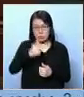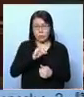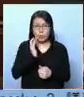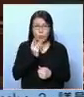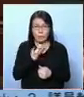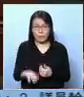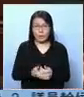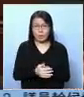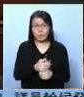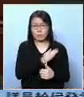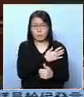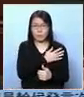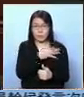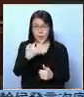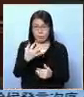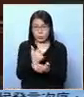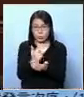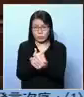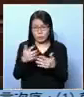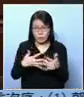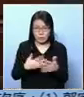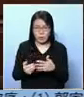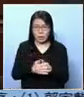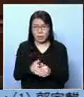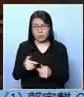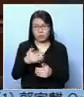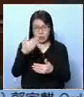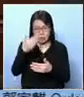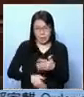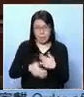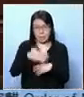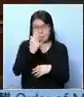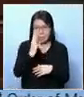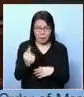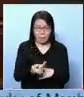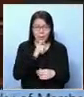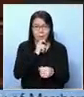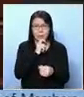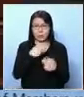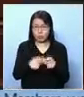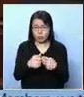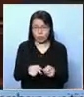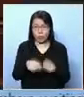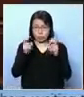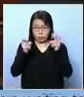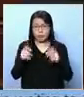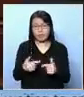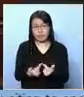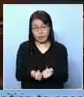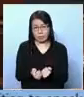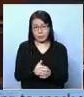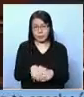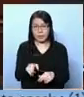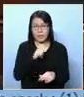處理呢一個三座大山，所以佢就要去削佢嗰五百幾萬嘅薪酬。呢個好貼題，我就話，如果你要